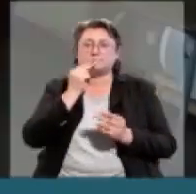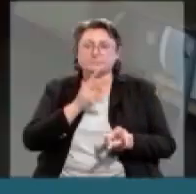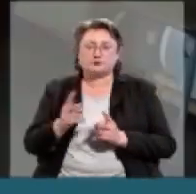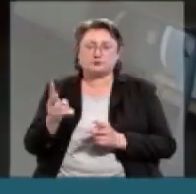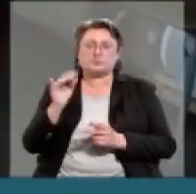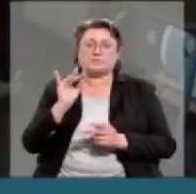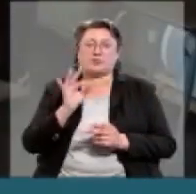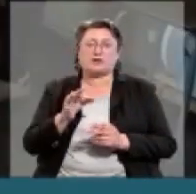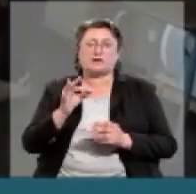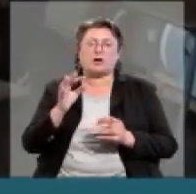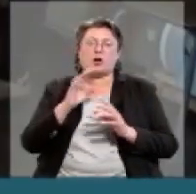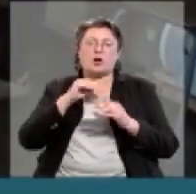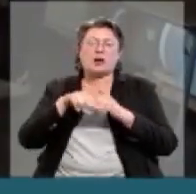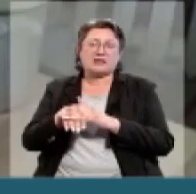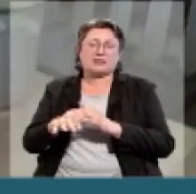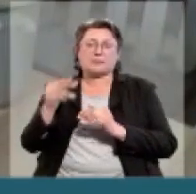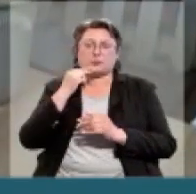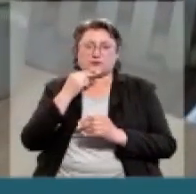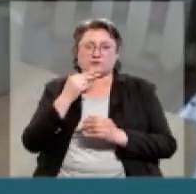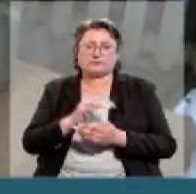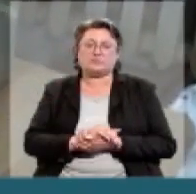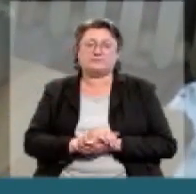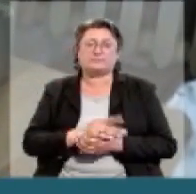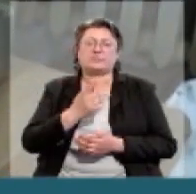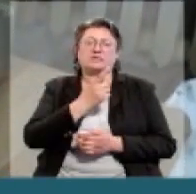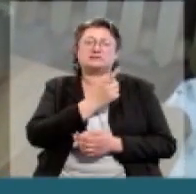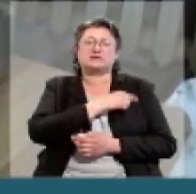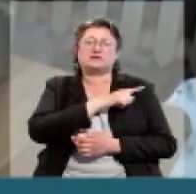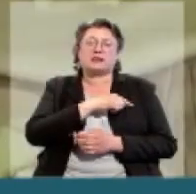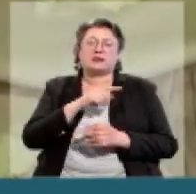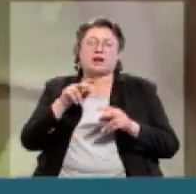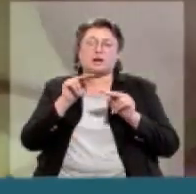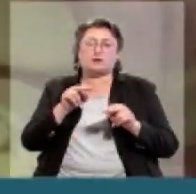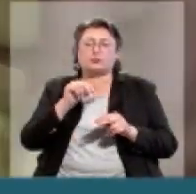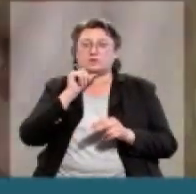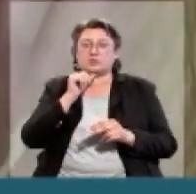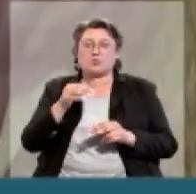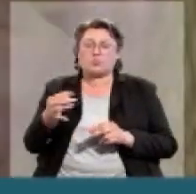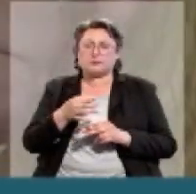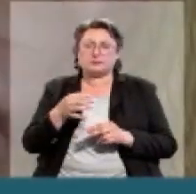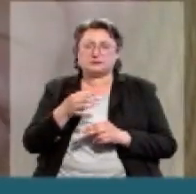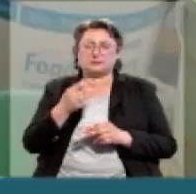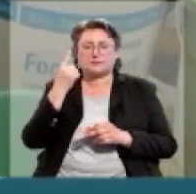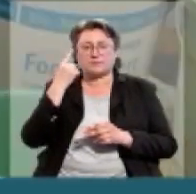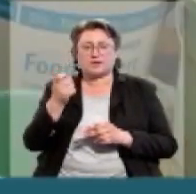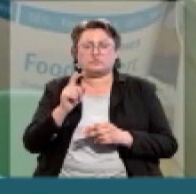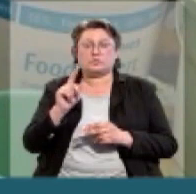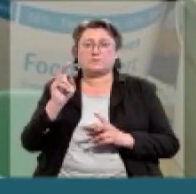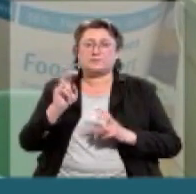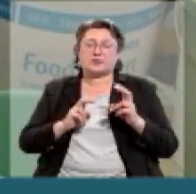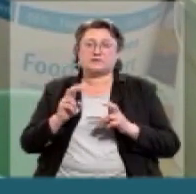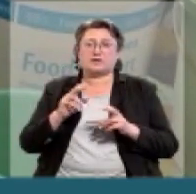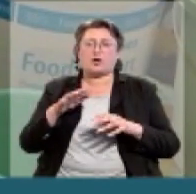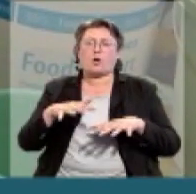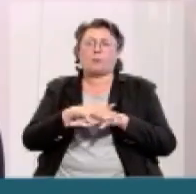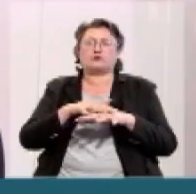әдісін білу қажет. Қостанай облысының санитариялық-эпидемиологиялық бақылау департаменті қоғамдық тамақтандыру кәсіпорындарына да мұқият қарау қажет